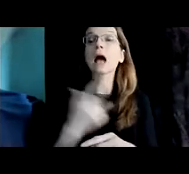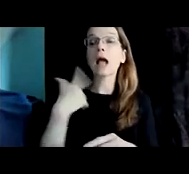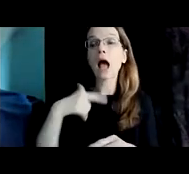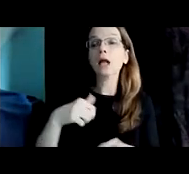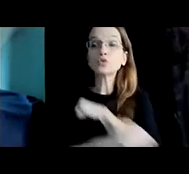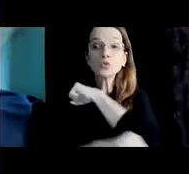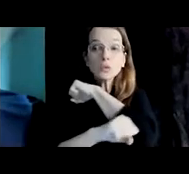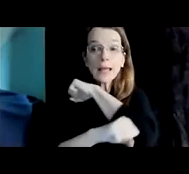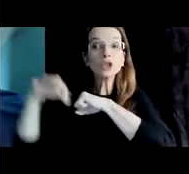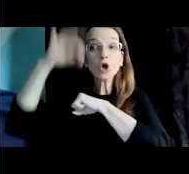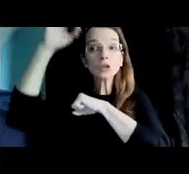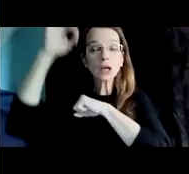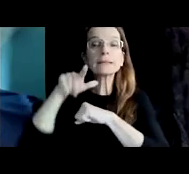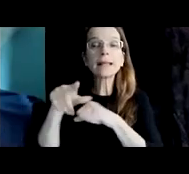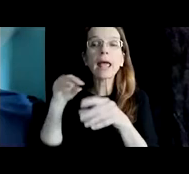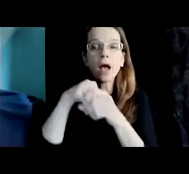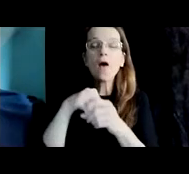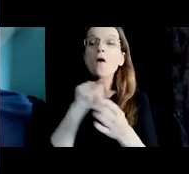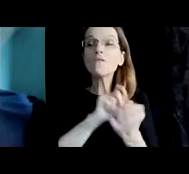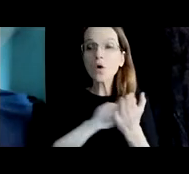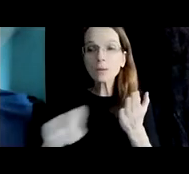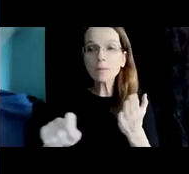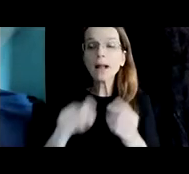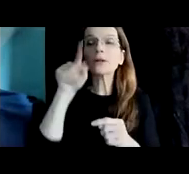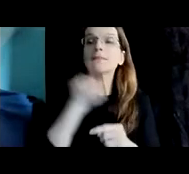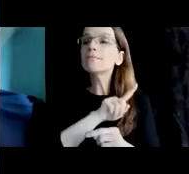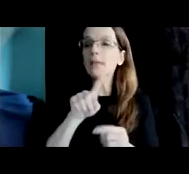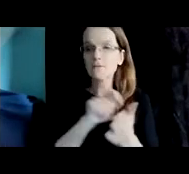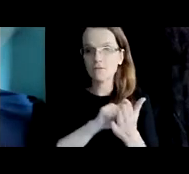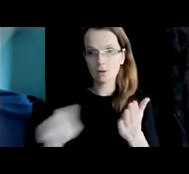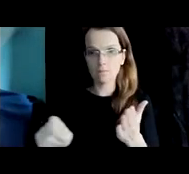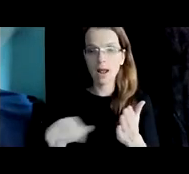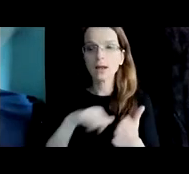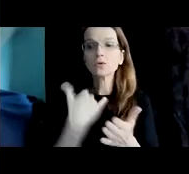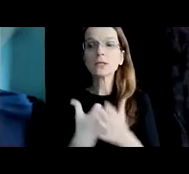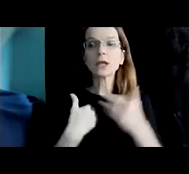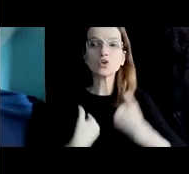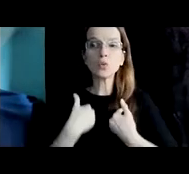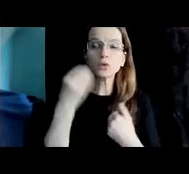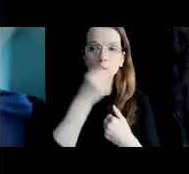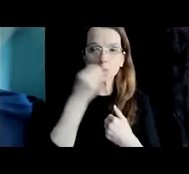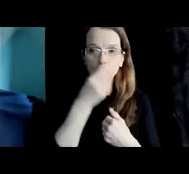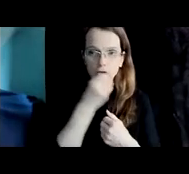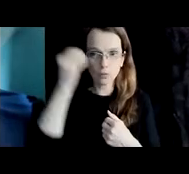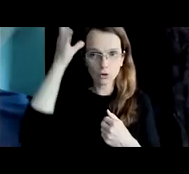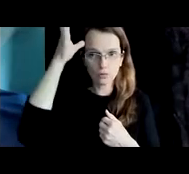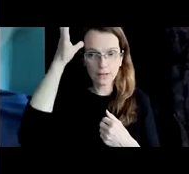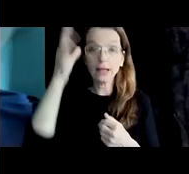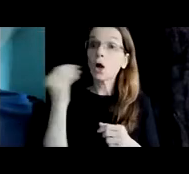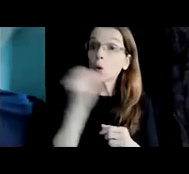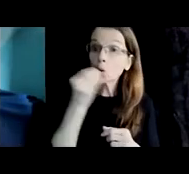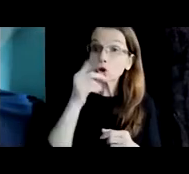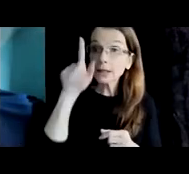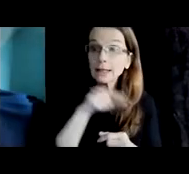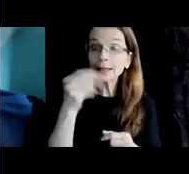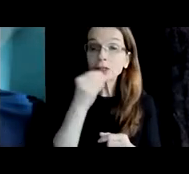odrasli, vključujejo formalno in neformalno vseživljenjsko učenje in izobraževanje. Z učenjem in